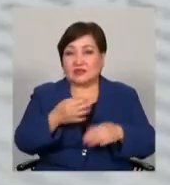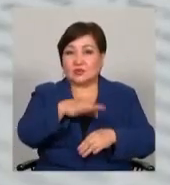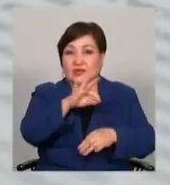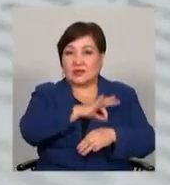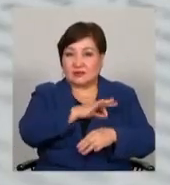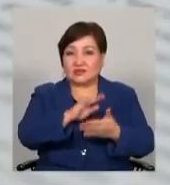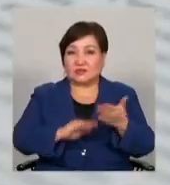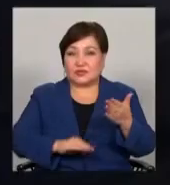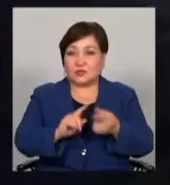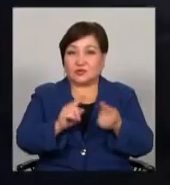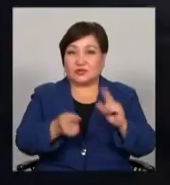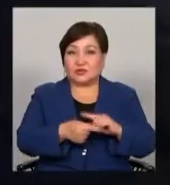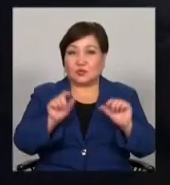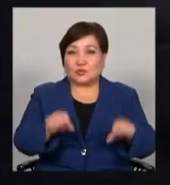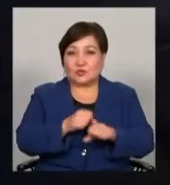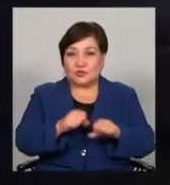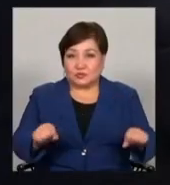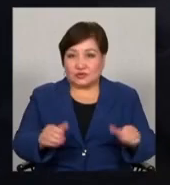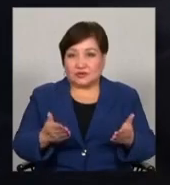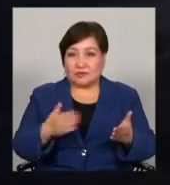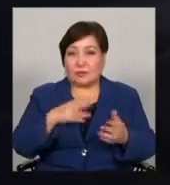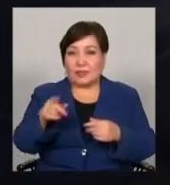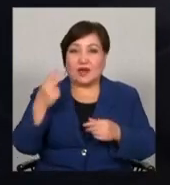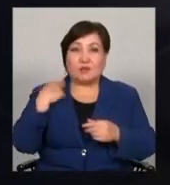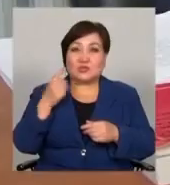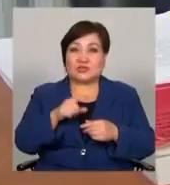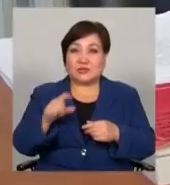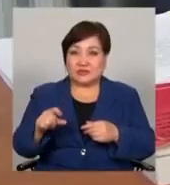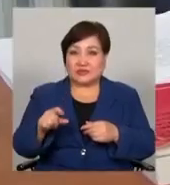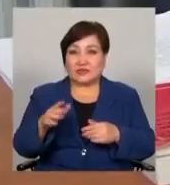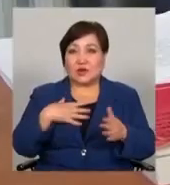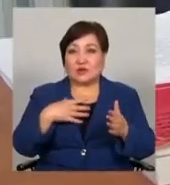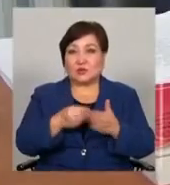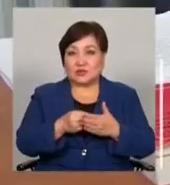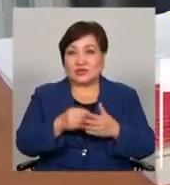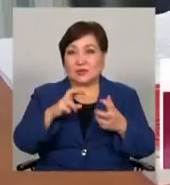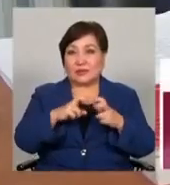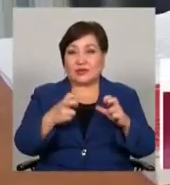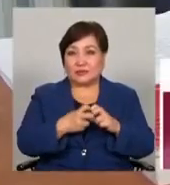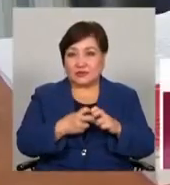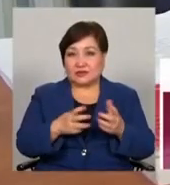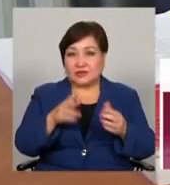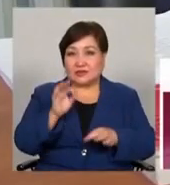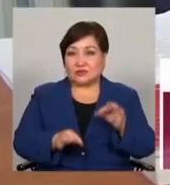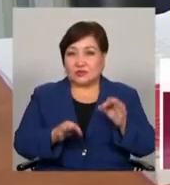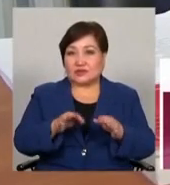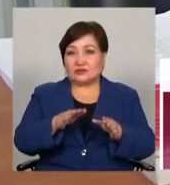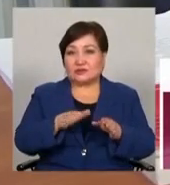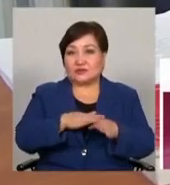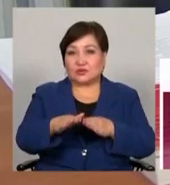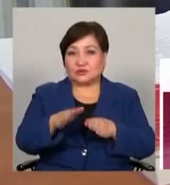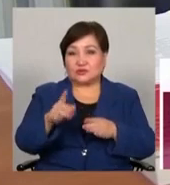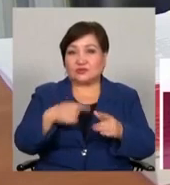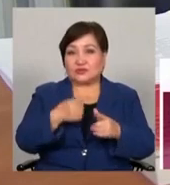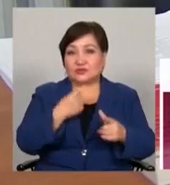дейді. Бұл жерде жаңағы борышкеріміз өзінің проблемасын сот орындаушы арқылы шешпекшісіз.